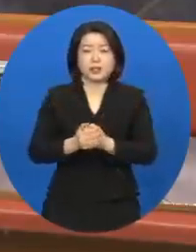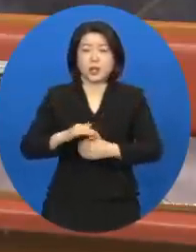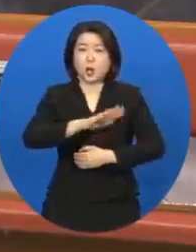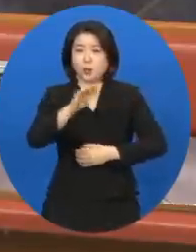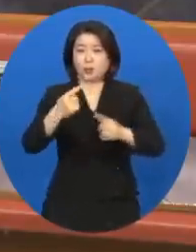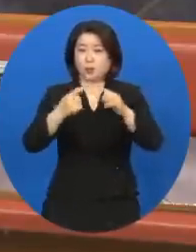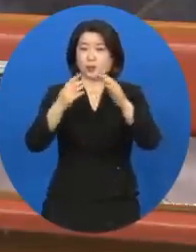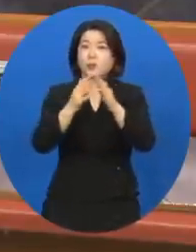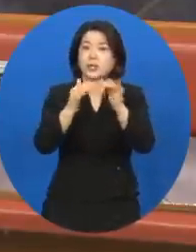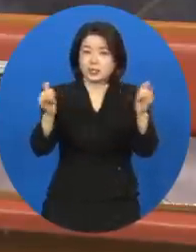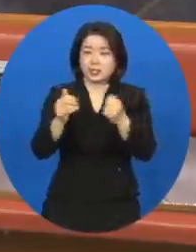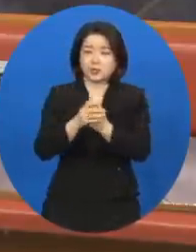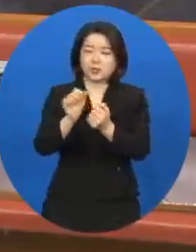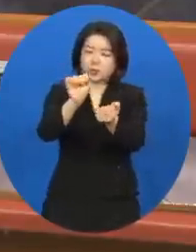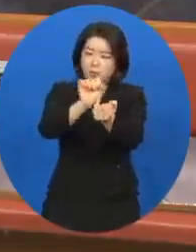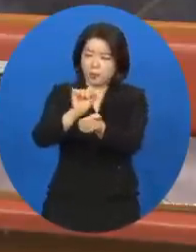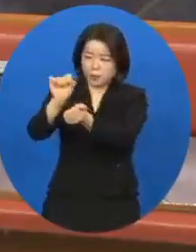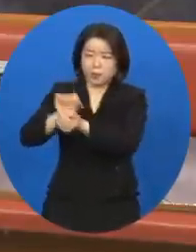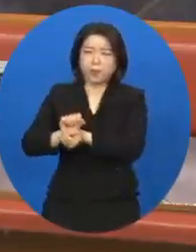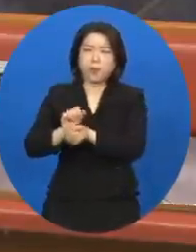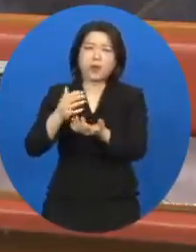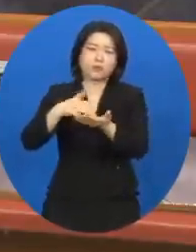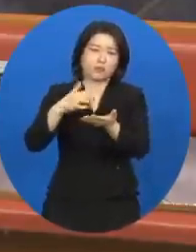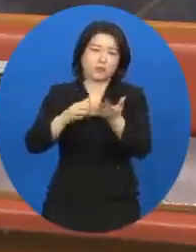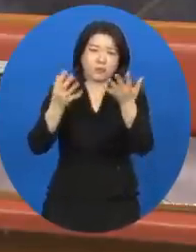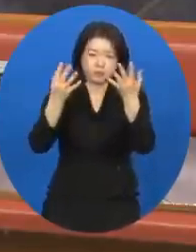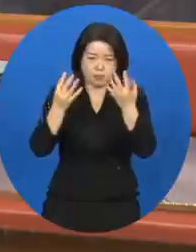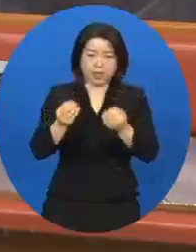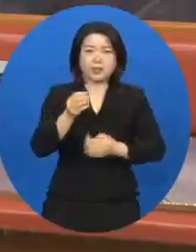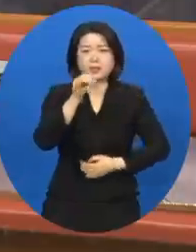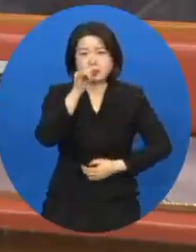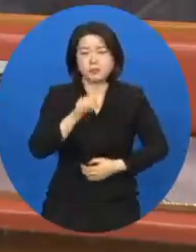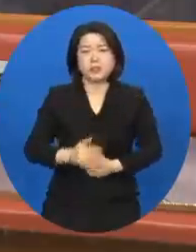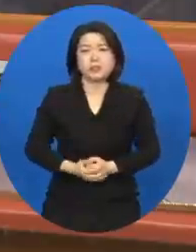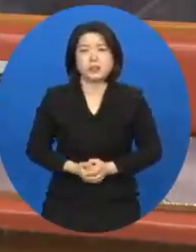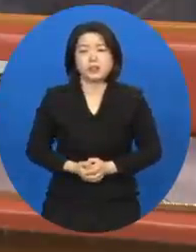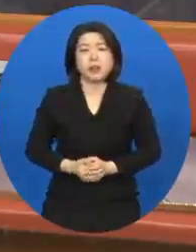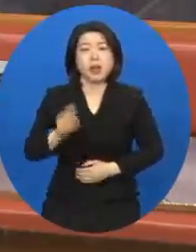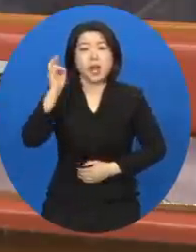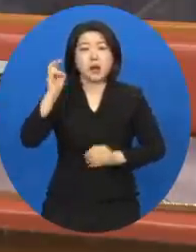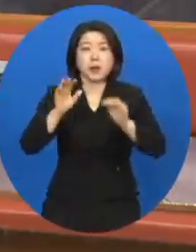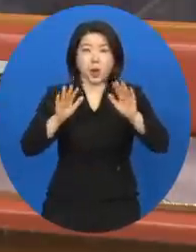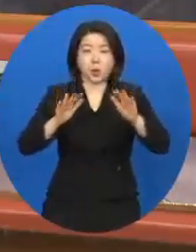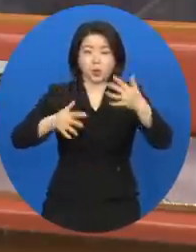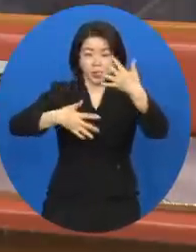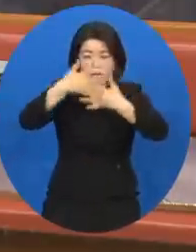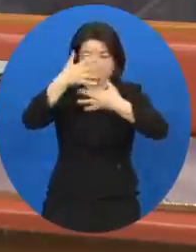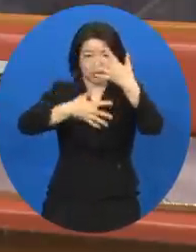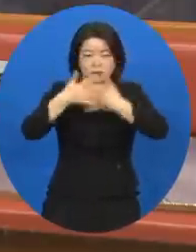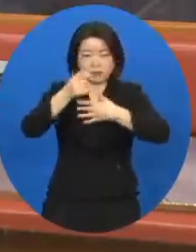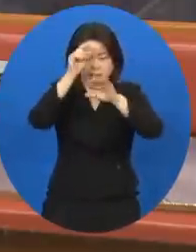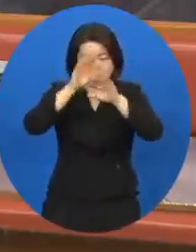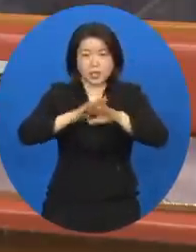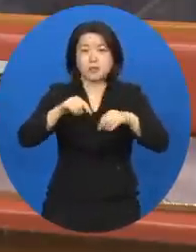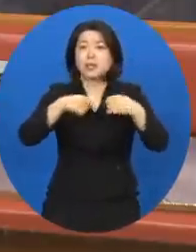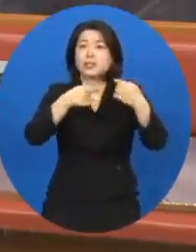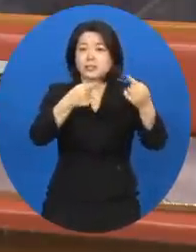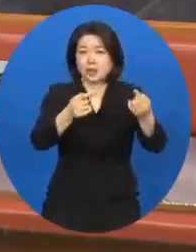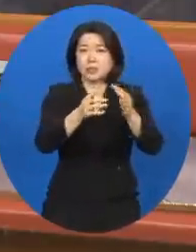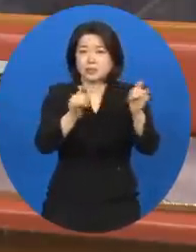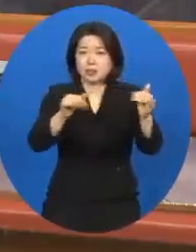중에도 감염된 교우들이 꽤 있으십니다. 아마 오늘 영상으로 이 예배 드리시는 분들